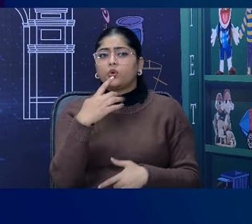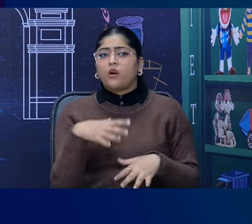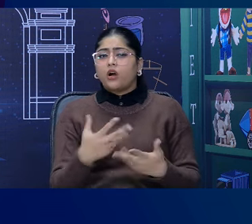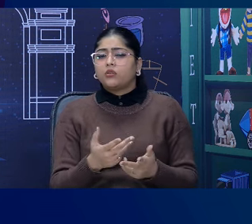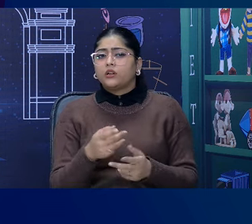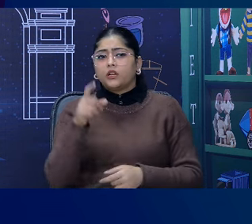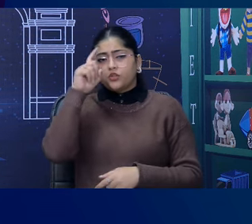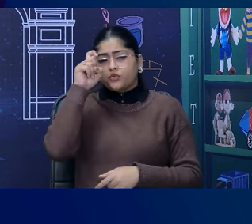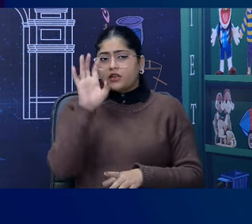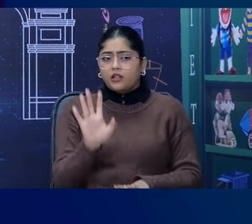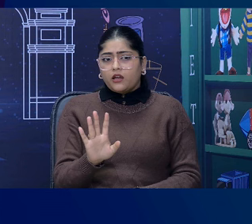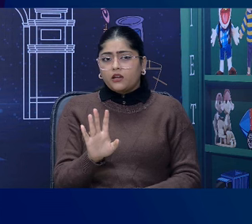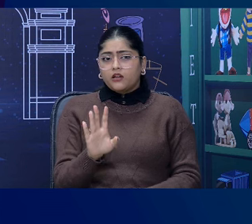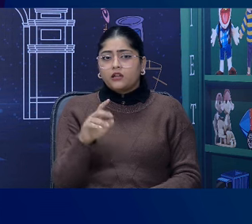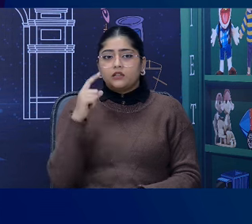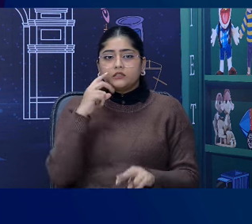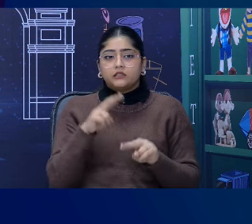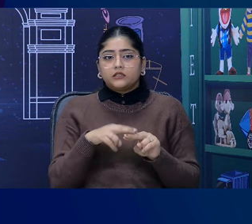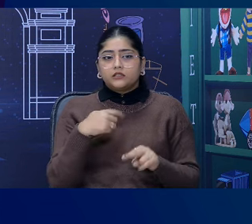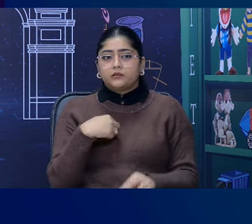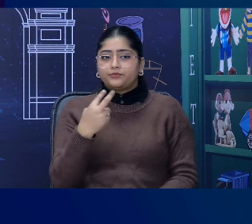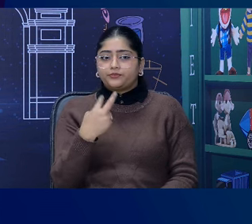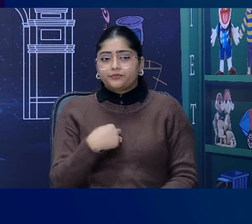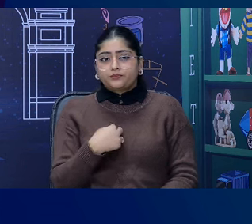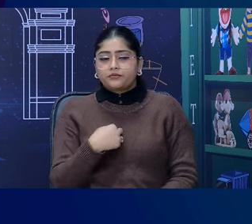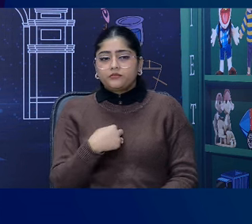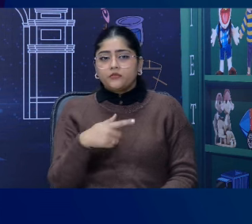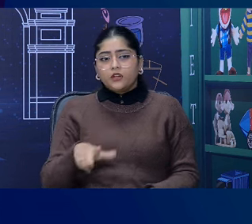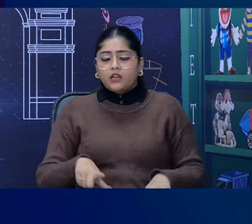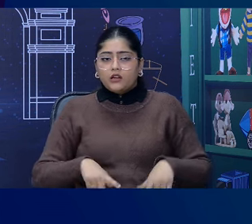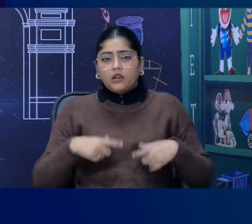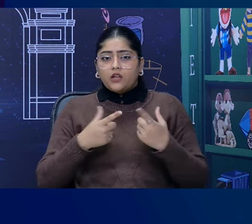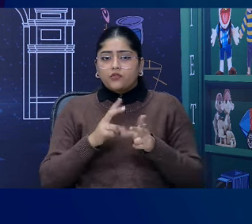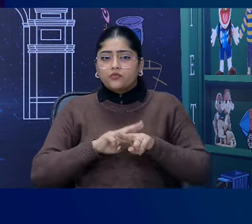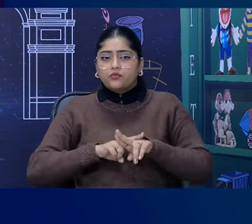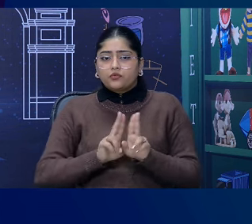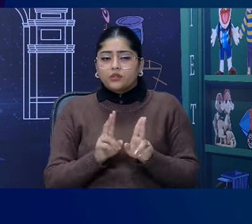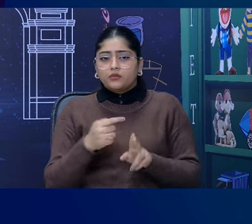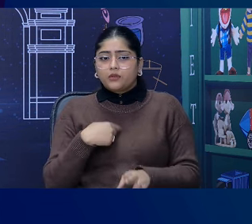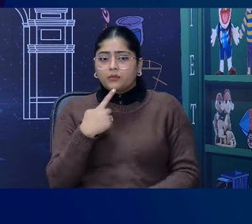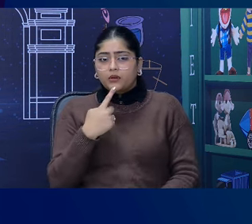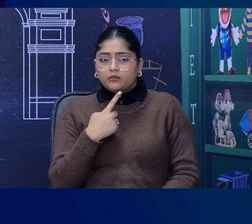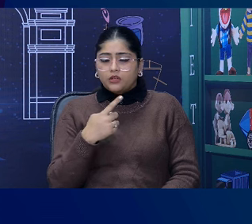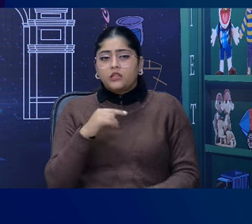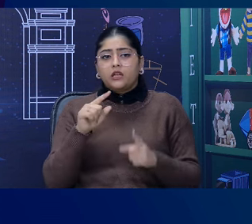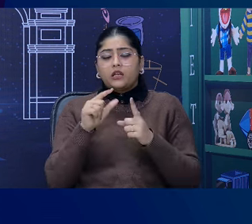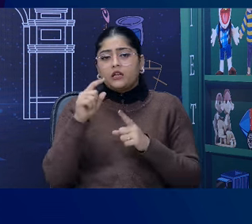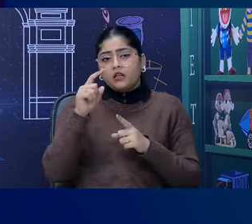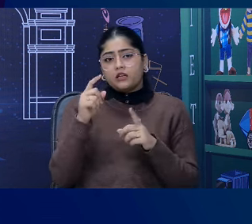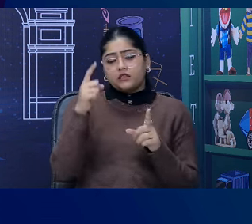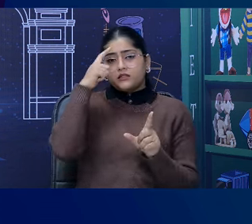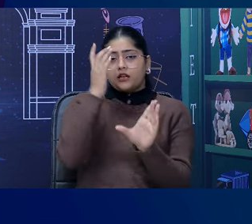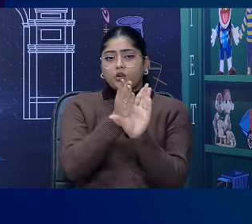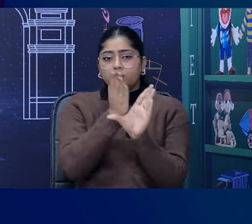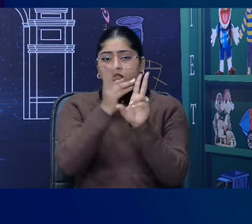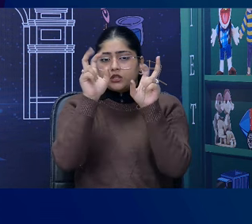है तो कैसे सी अल्टीमेटली जब हम बात करते हैं ओवरऑल लाइफ की या हम अपने साइकोल जी की बात करें तो